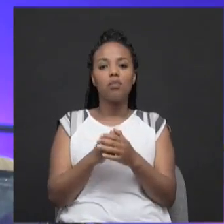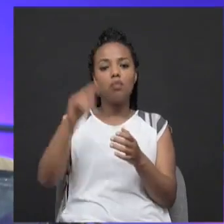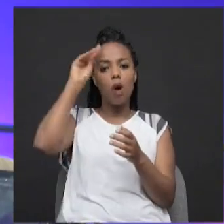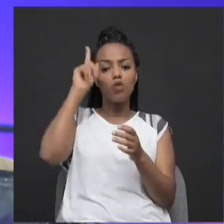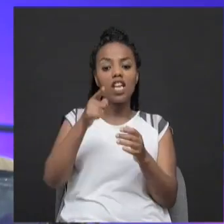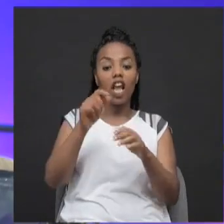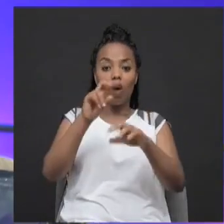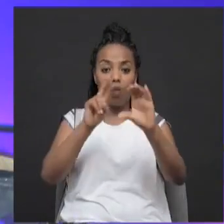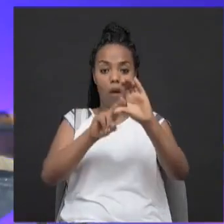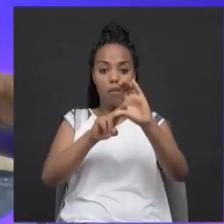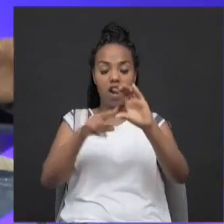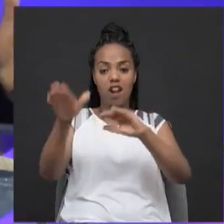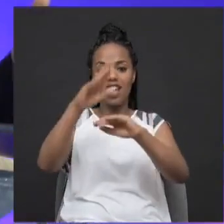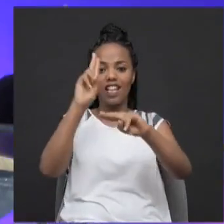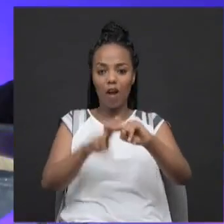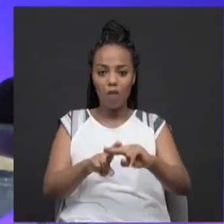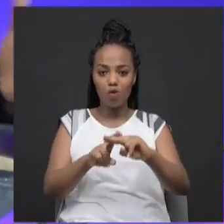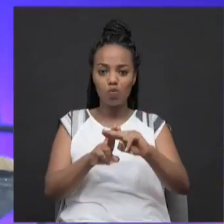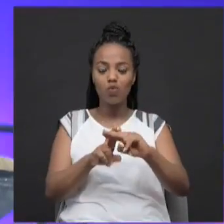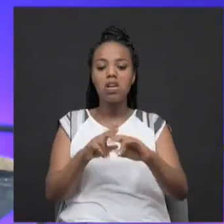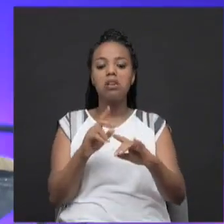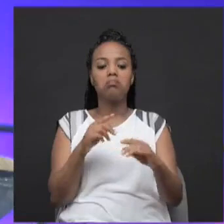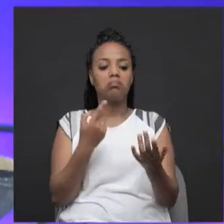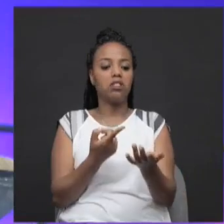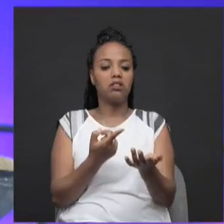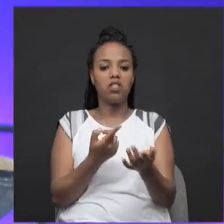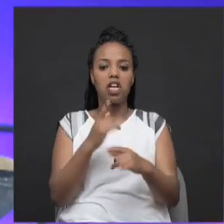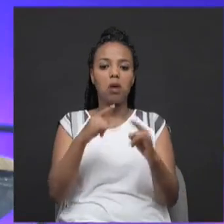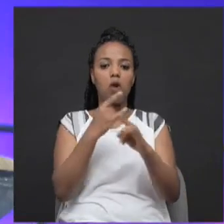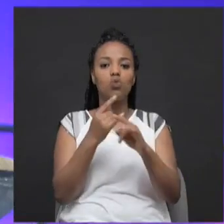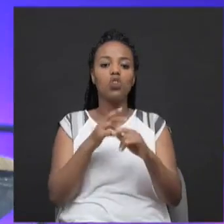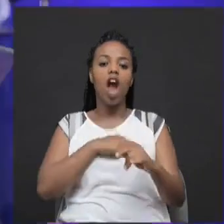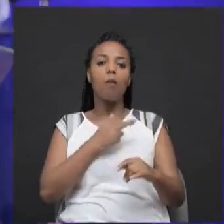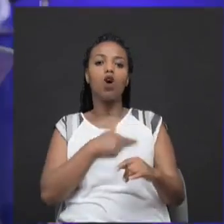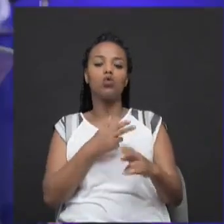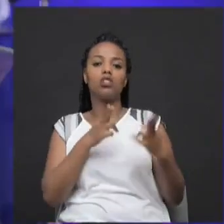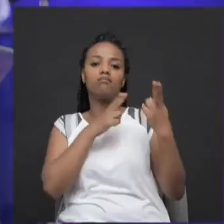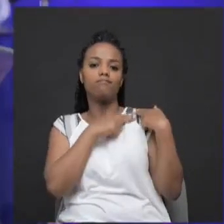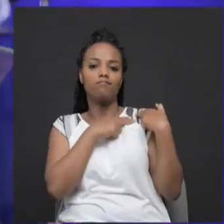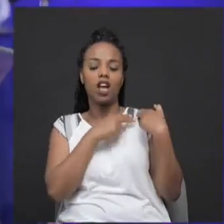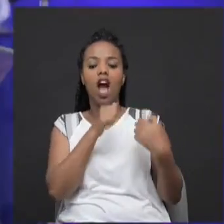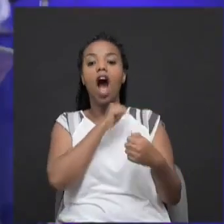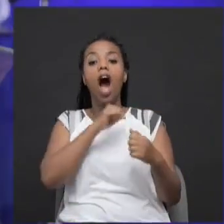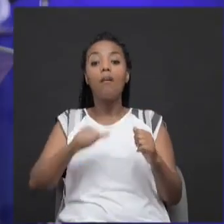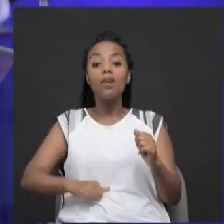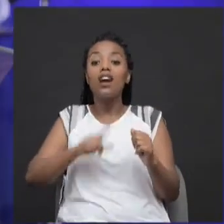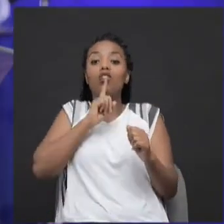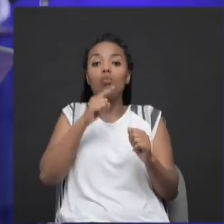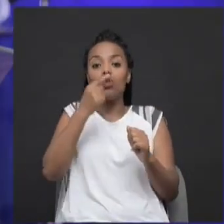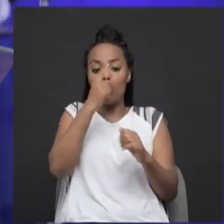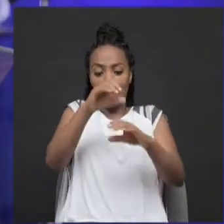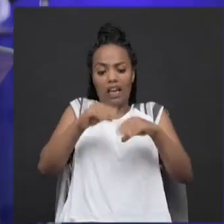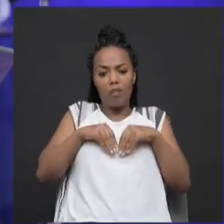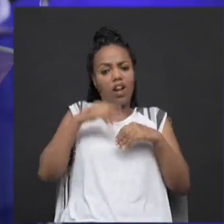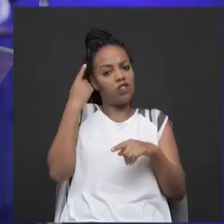ላይ የተቀመጡ የዘመኑ የሃይማኖት ሊቃውንት አምላክ ነው ብለው መቀበል